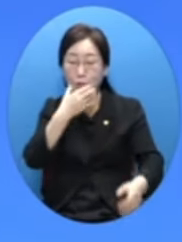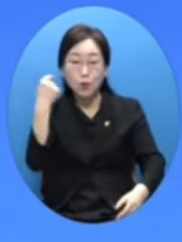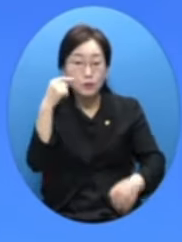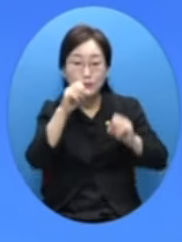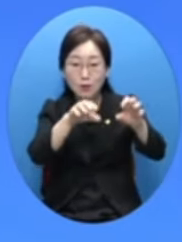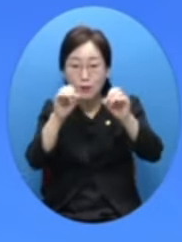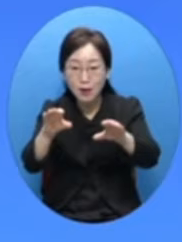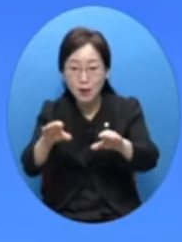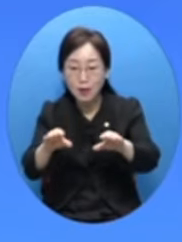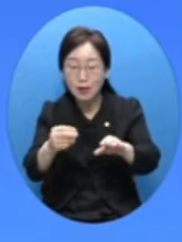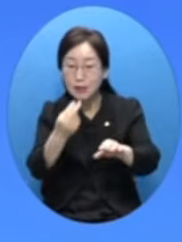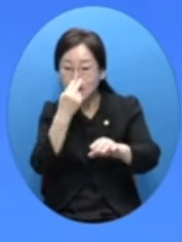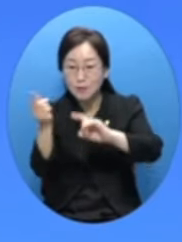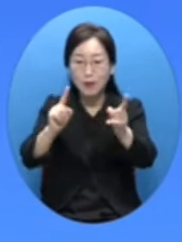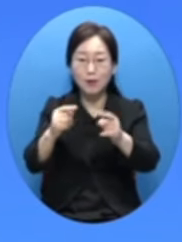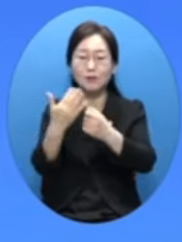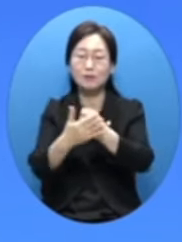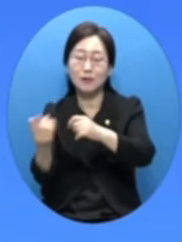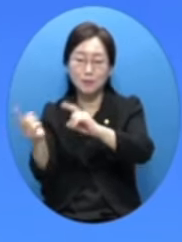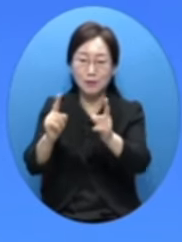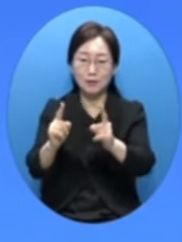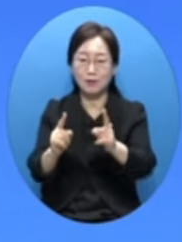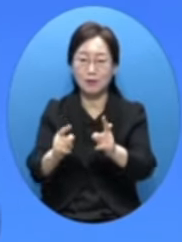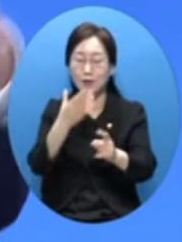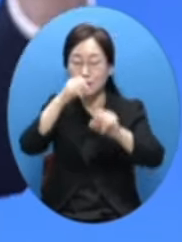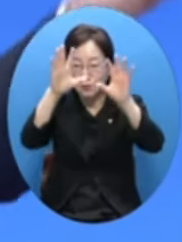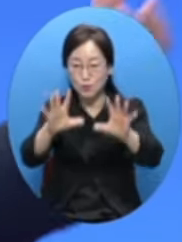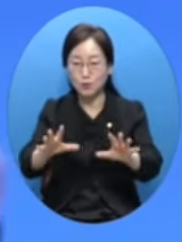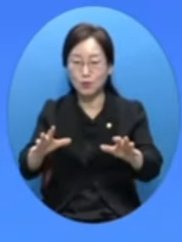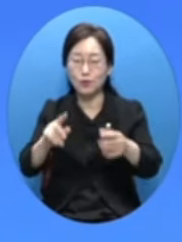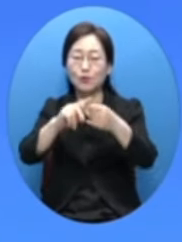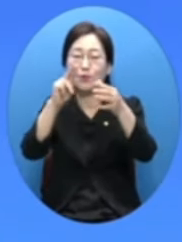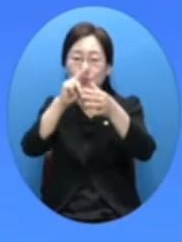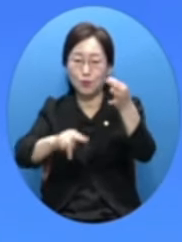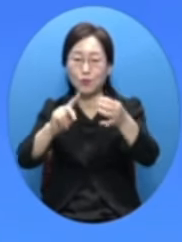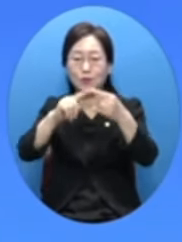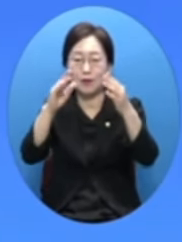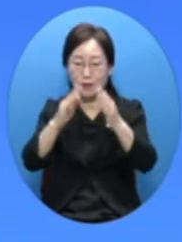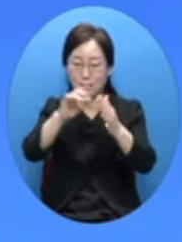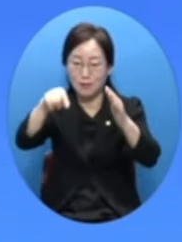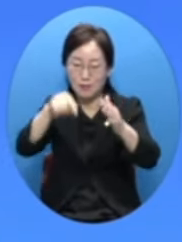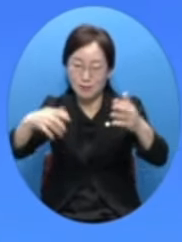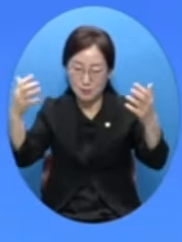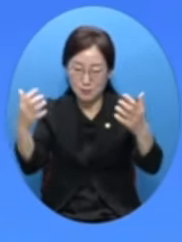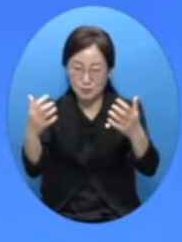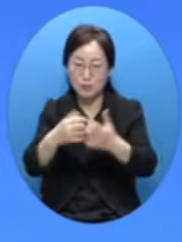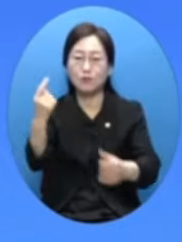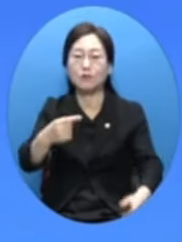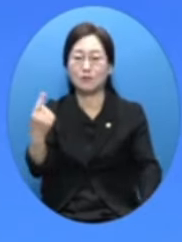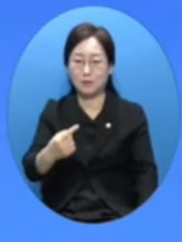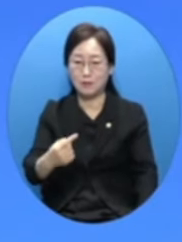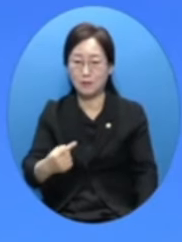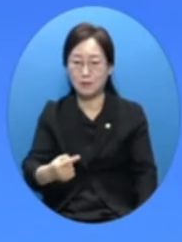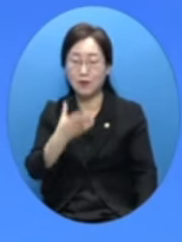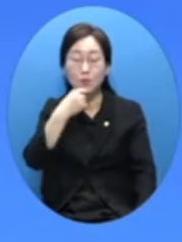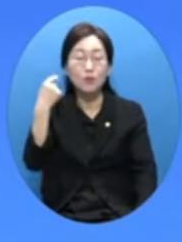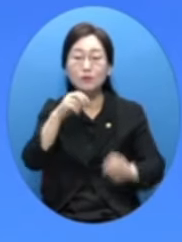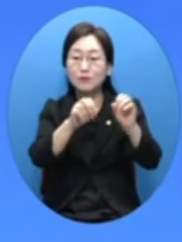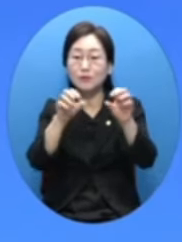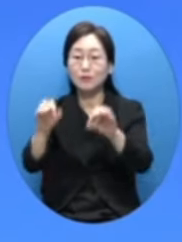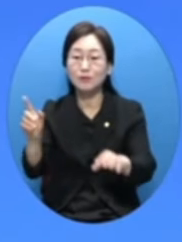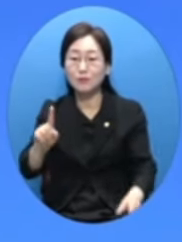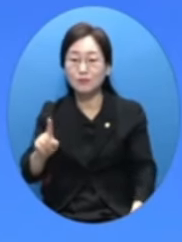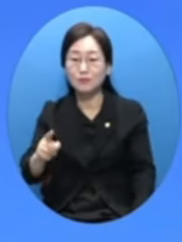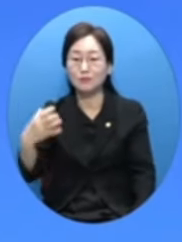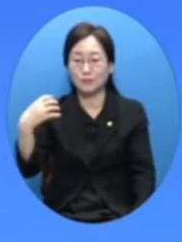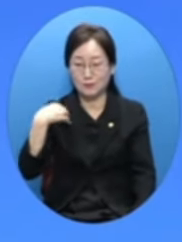되고 하나님의 은혜가 넘쳐나게 되고 축복이 우리와 우리 교회에도 임하게 되는 것입니다. 복음 전도는 우리에게